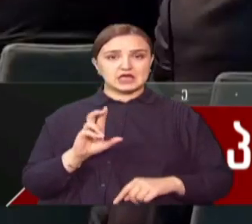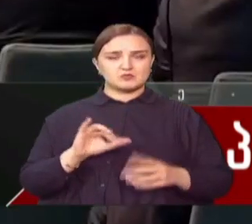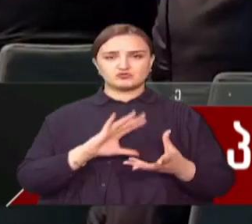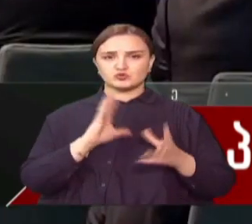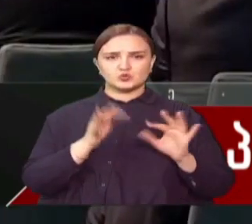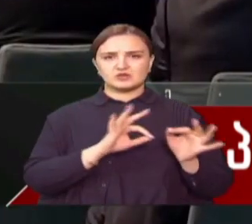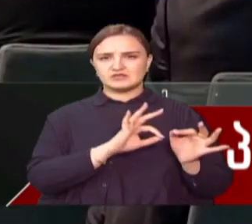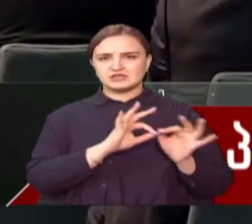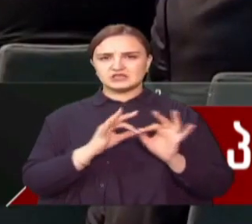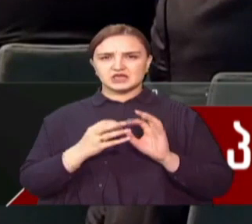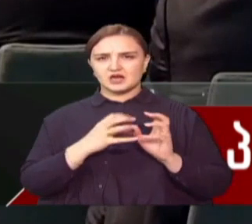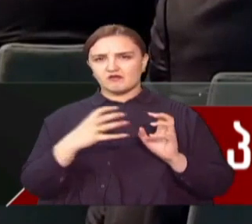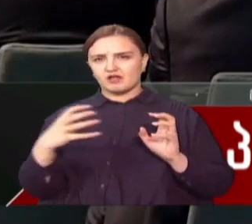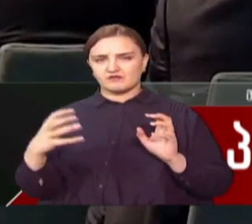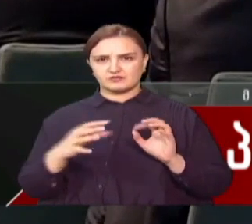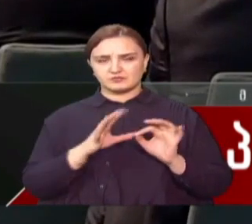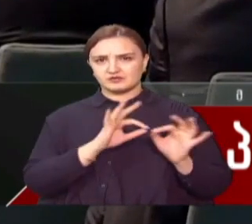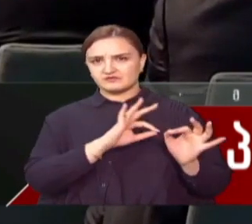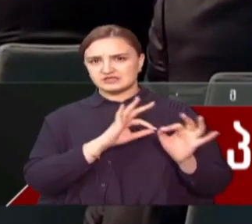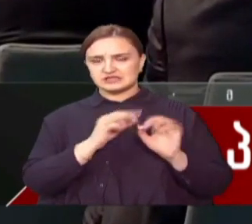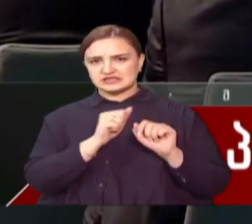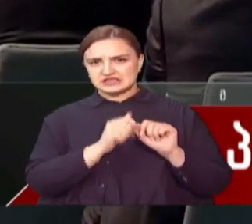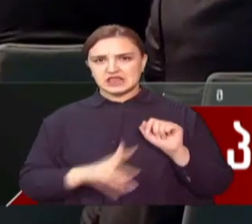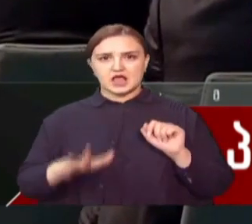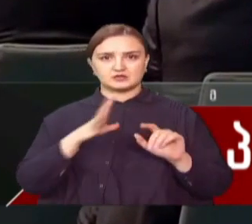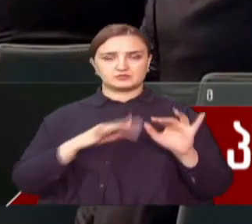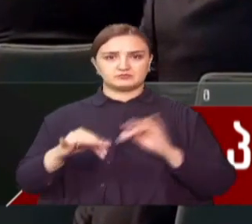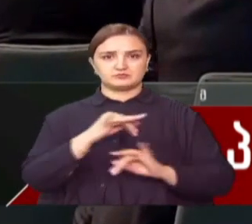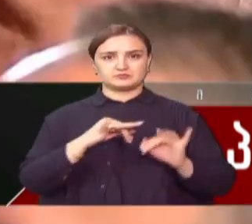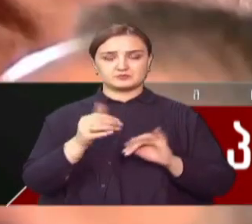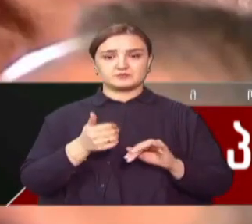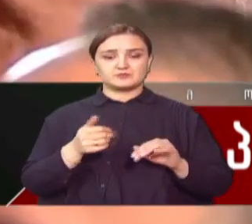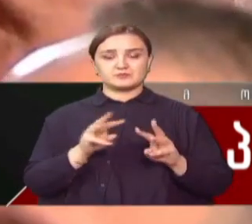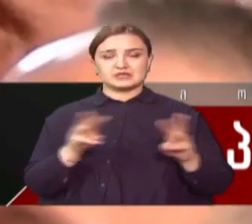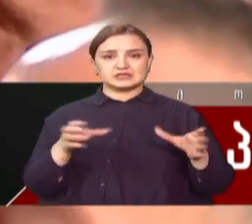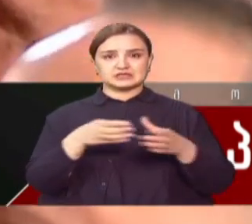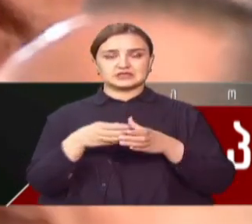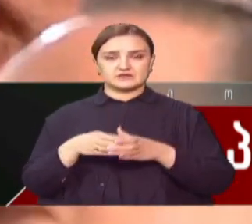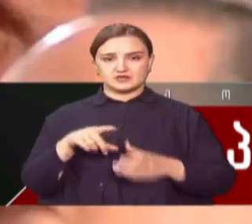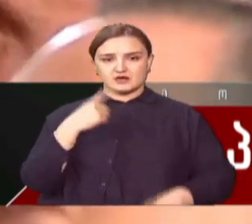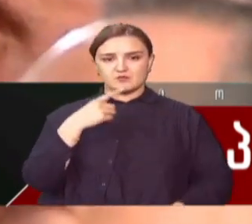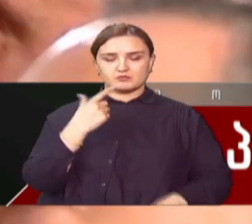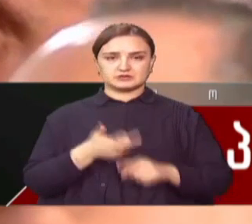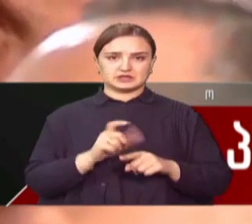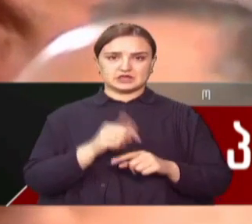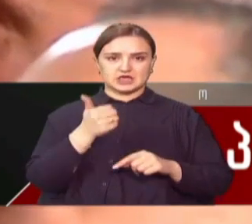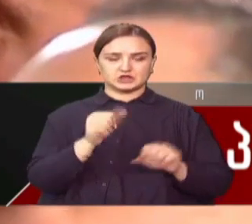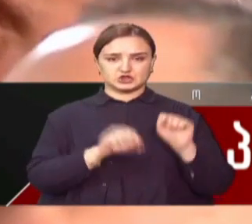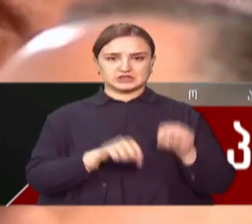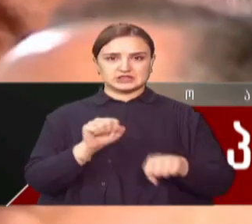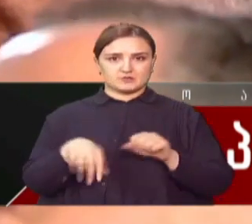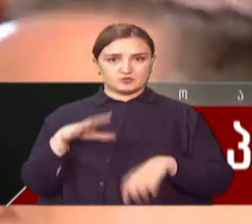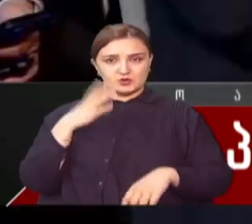ყველა სფეროზე და შეფასებლები მმართველი გუნდის წარმომადგენლები, მინისტრთა კაბინეტის წევრები ამბობდნენ, რომ ძალიან კარგი შესაძლებლობა